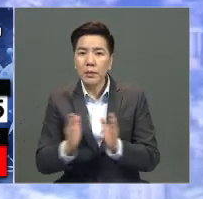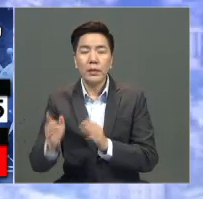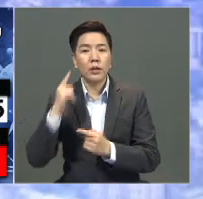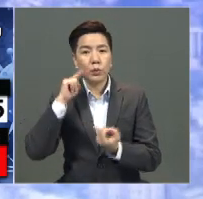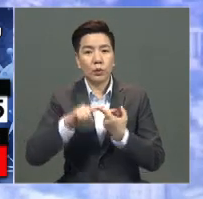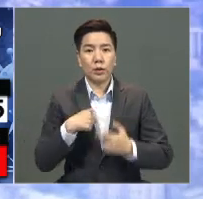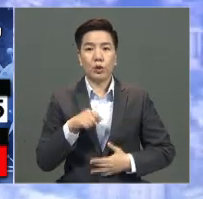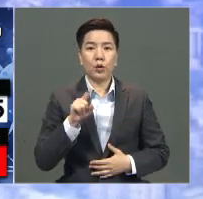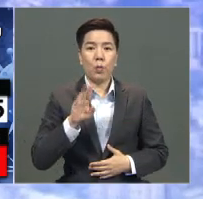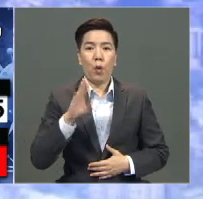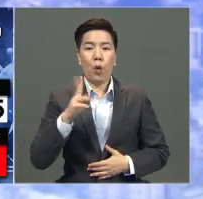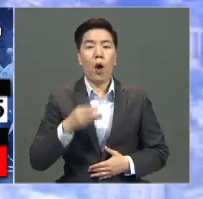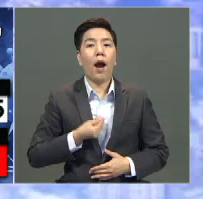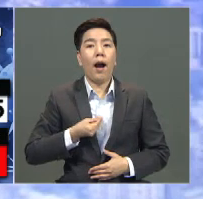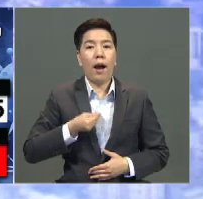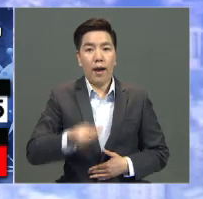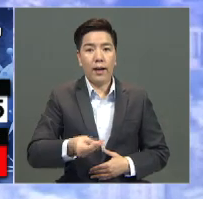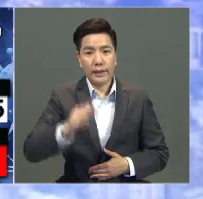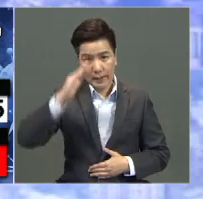มีชุดข้อมูลนี้ในการที่จะรายงานเป็นระยะระยะนะครับต่างส.ป.ก.ได้มอบให้ทางกองทัพบกและก็ทางกระทรวงสาธารณสุขรายงานต่อพี่น้องประชาชนต่อไปกับผม